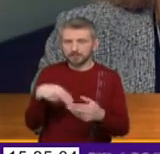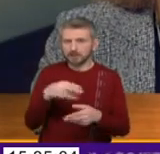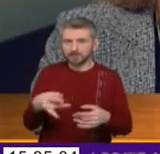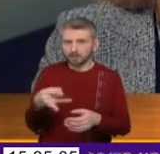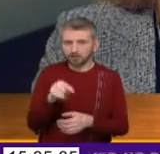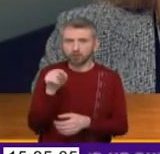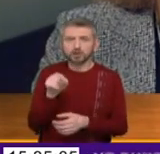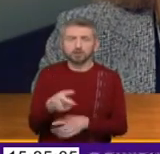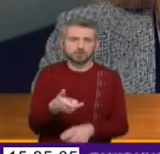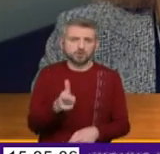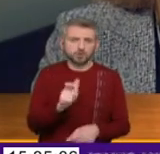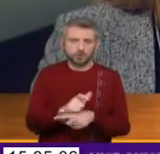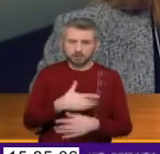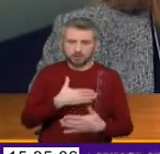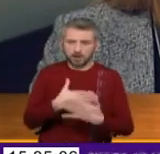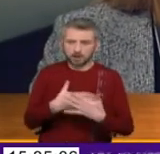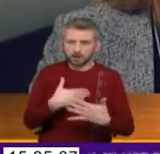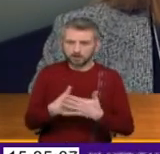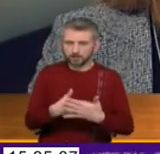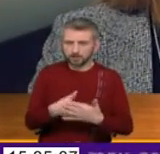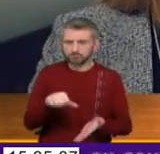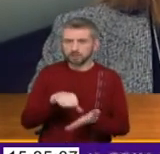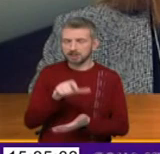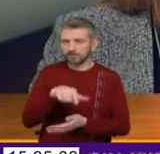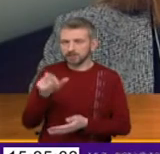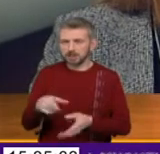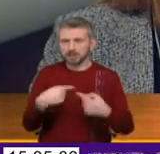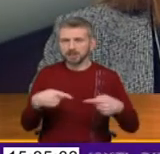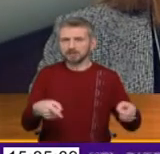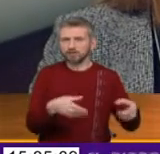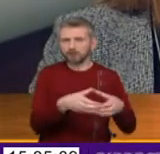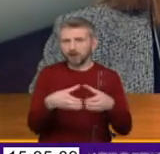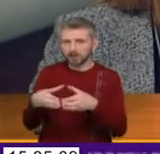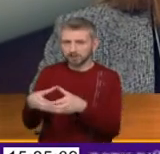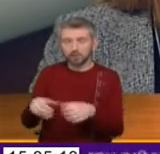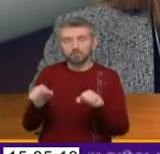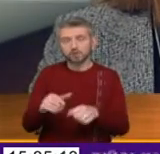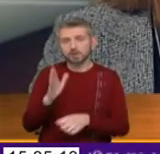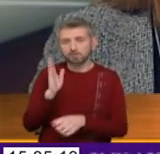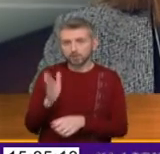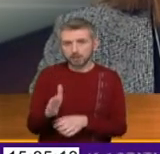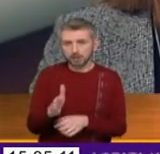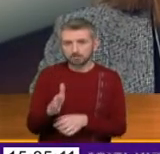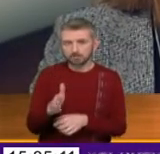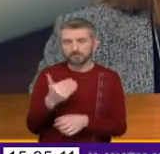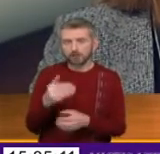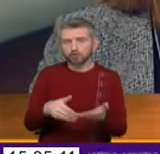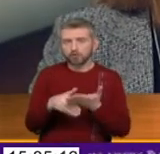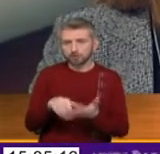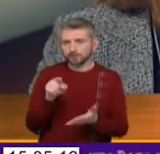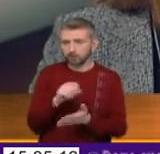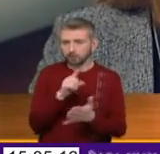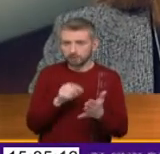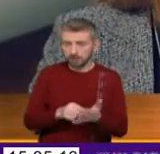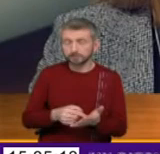тому що там досить активні представники різних фракцій, і можна буде переконано вам допомогти в цьому питанні.